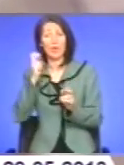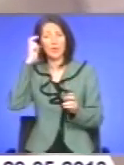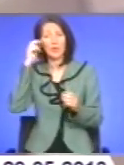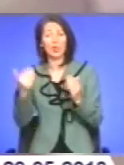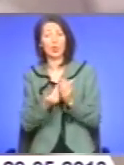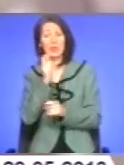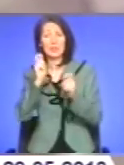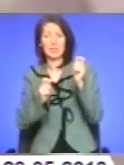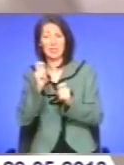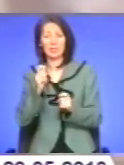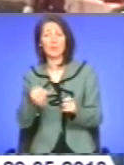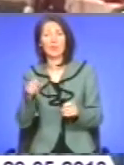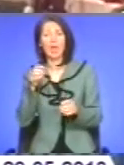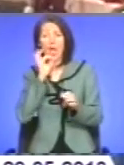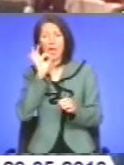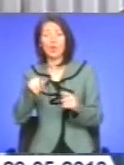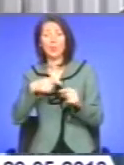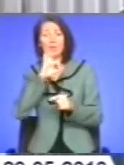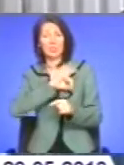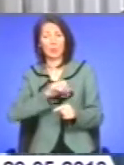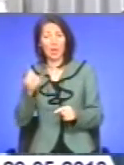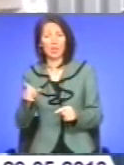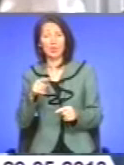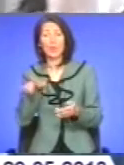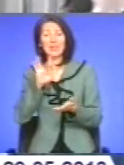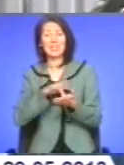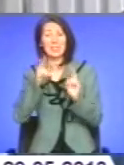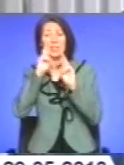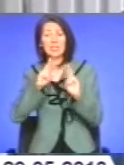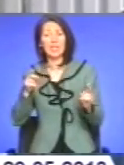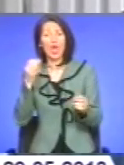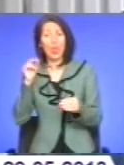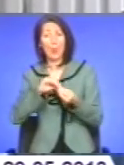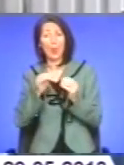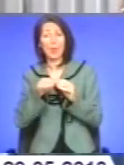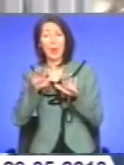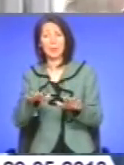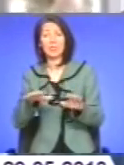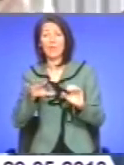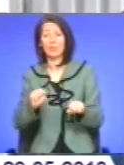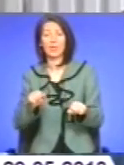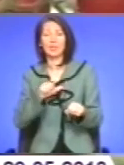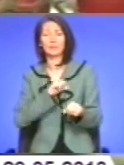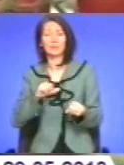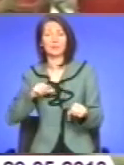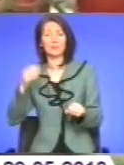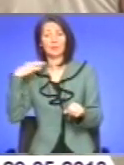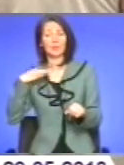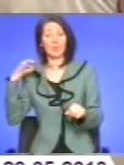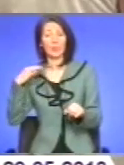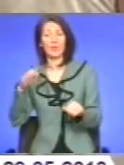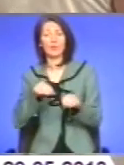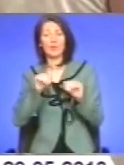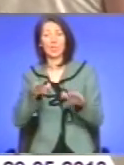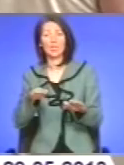Утім, кажуть бізнесмени, проблема в тому, що в центрі не знаються на їхніх проблемах, а місцева влада самоусувається від вирішення наболілих питань. Тому представники малого